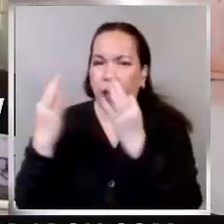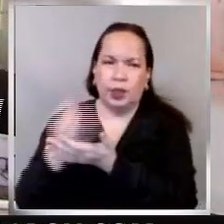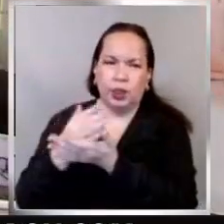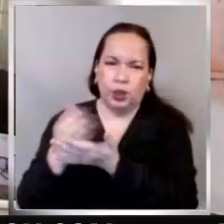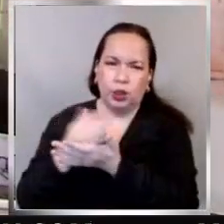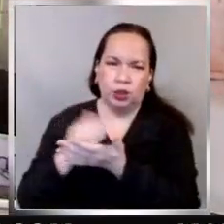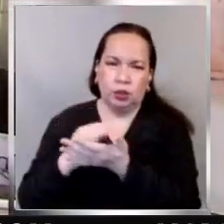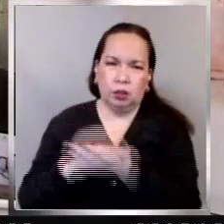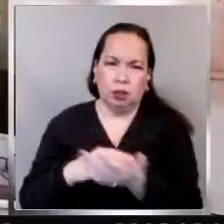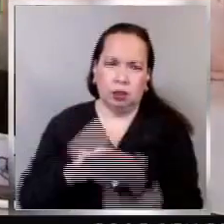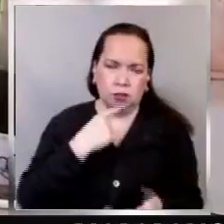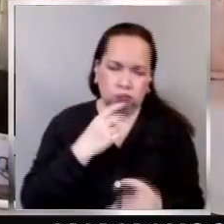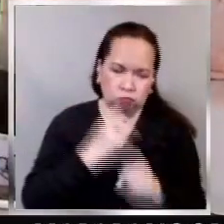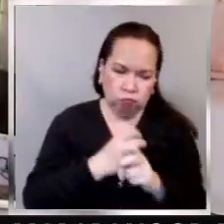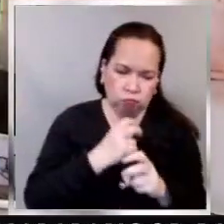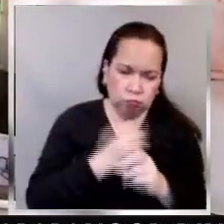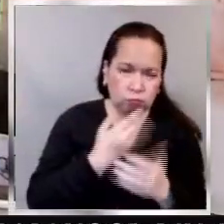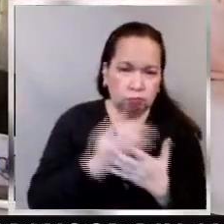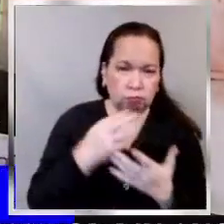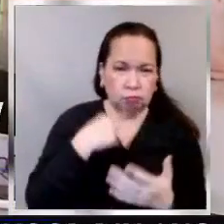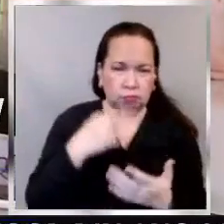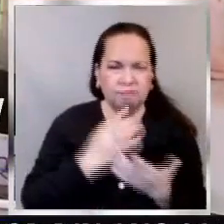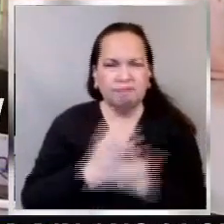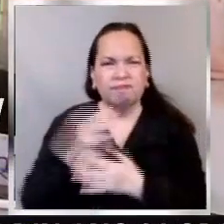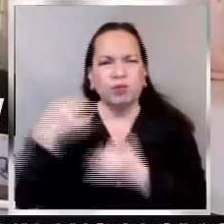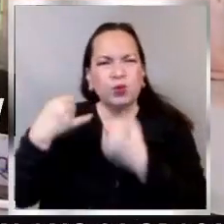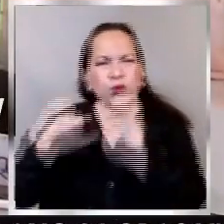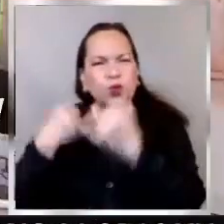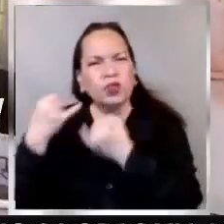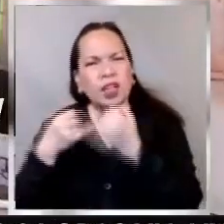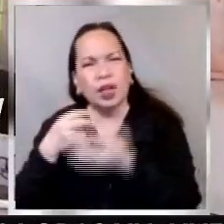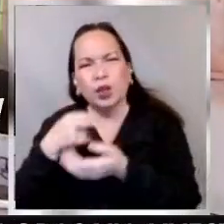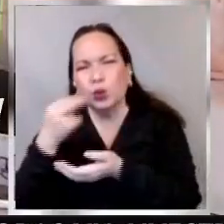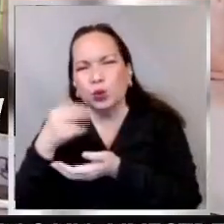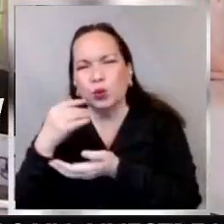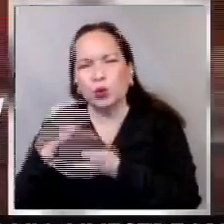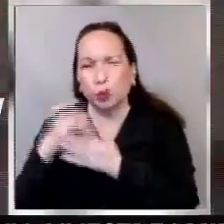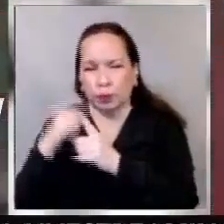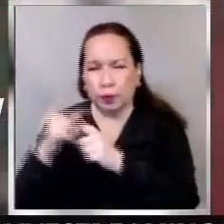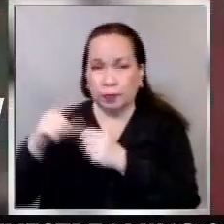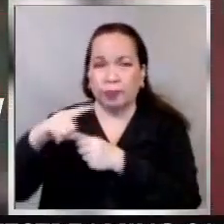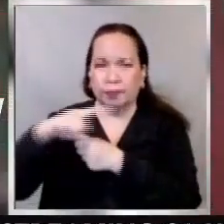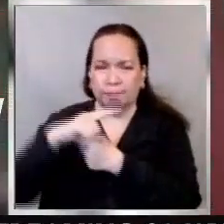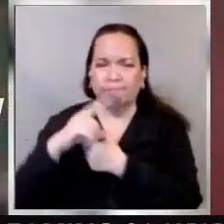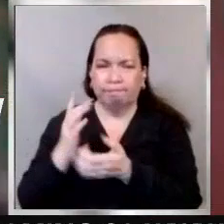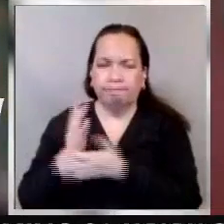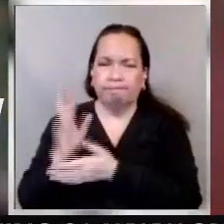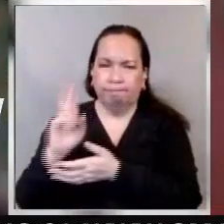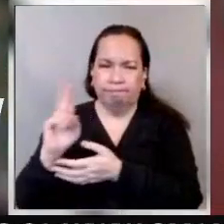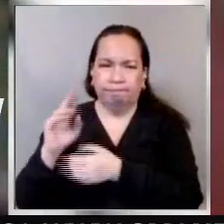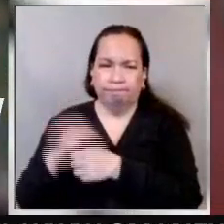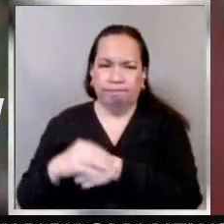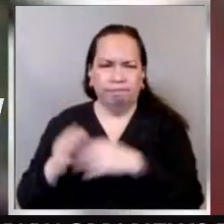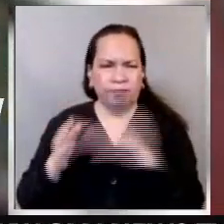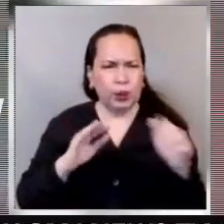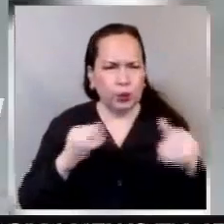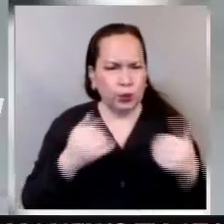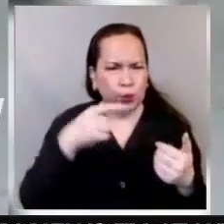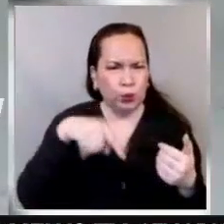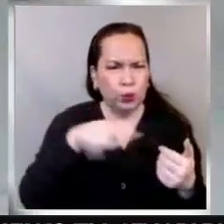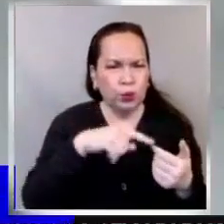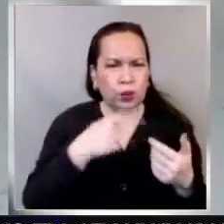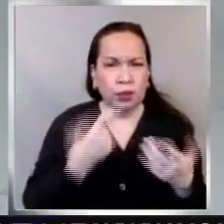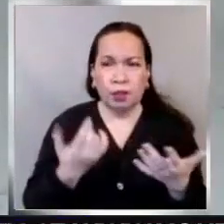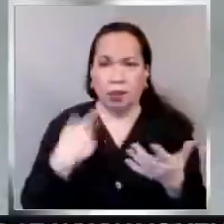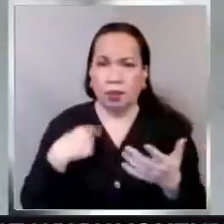kasi bumili ng bigas, kaya noodles saka sardinas na lang po nabibili namin. Pero paano ngayong humihingi ng 10